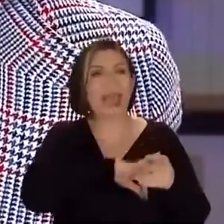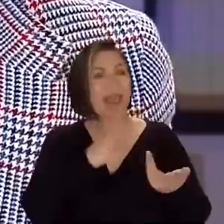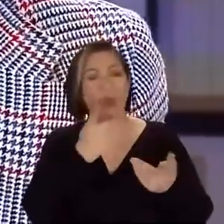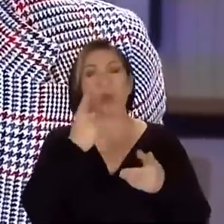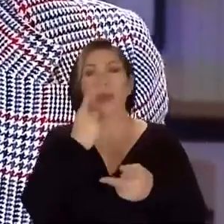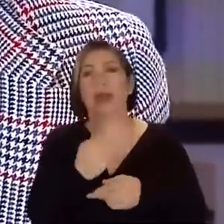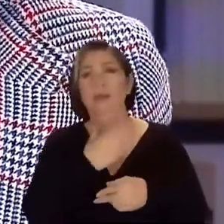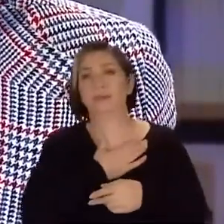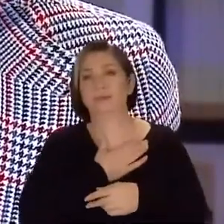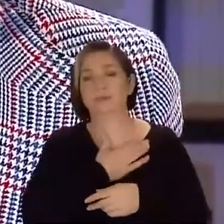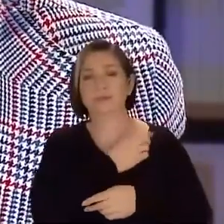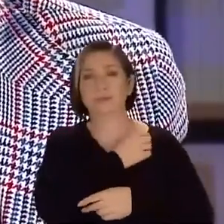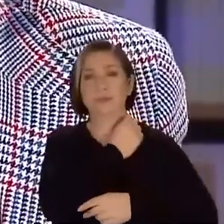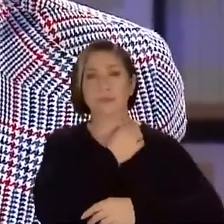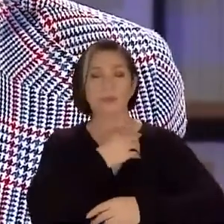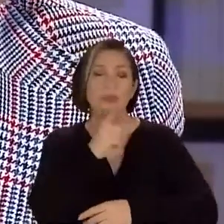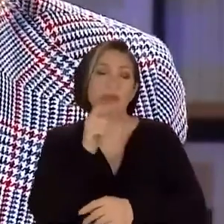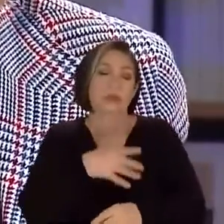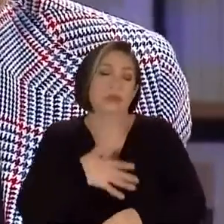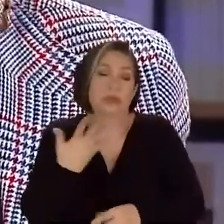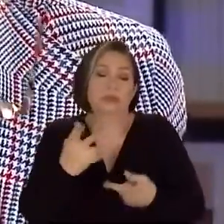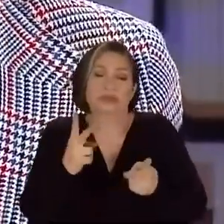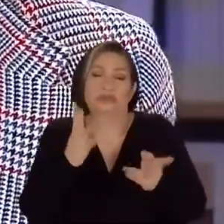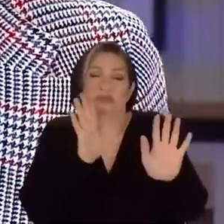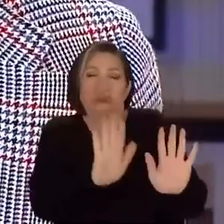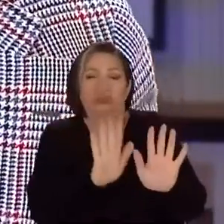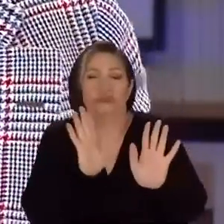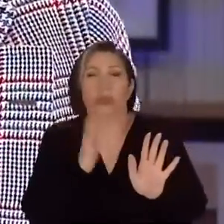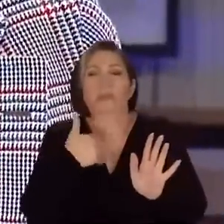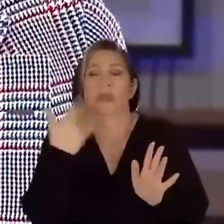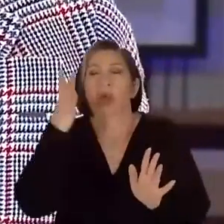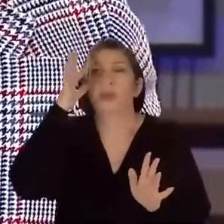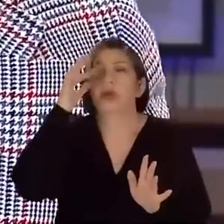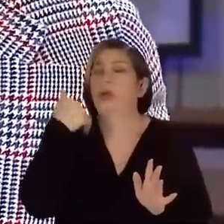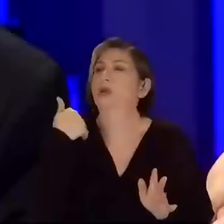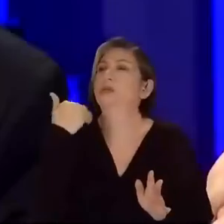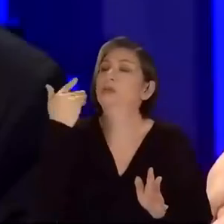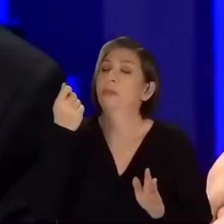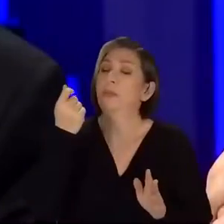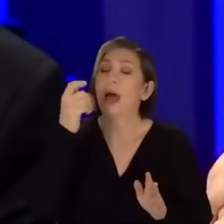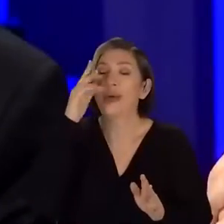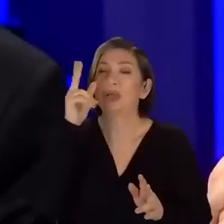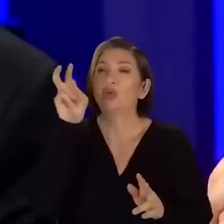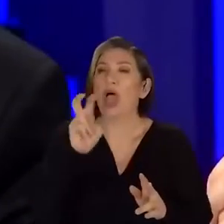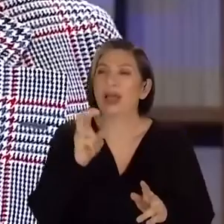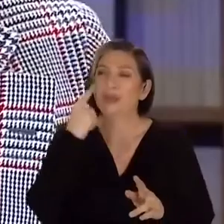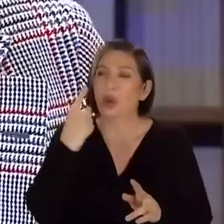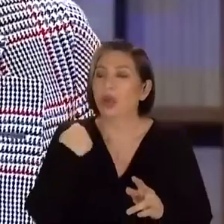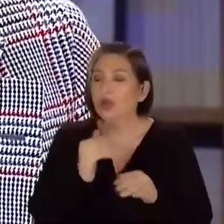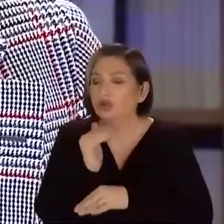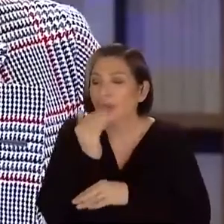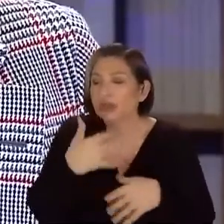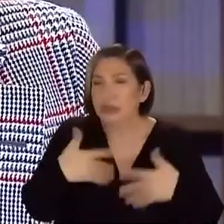zaman. Mesela şunu yapmak istemeyebilirsiniz. Mesela ben Amerika Birleşik Devletleri para birimiyle